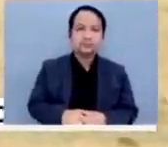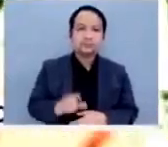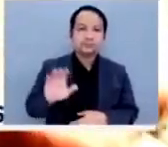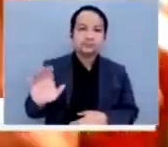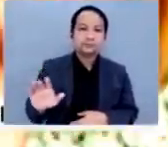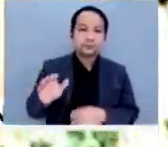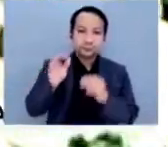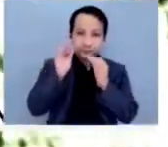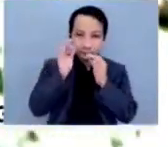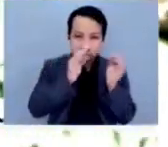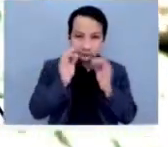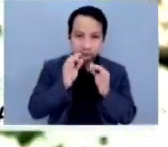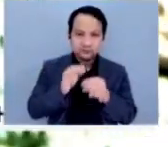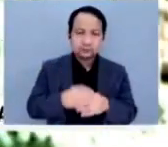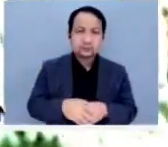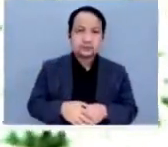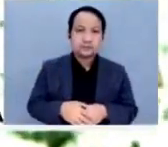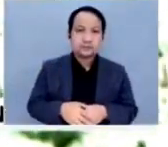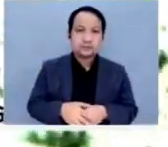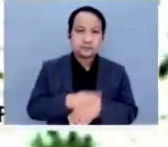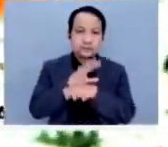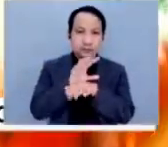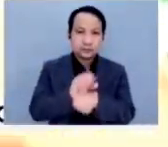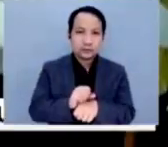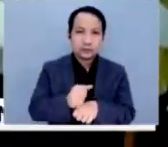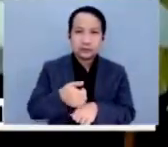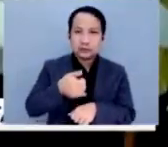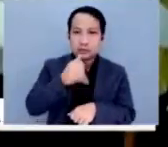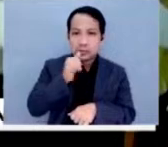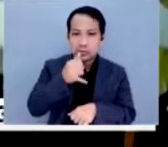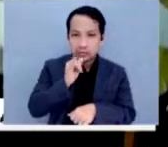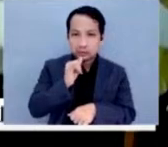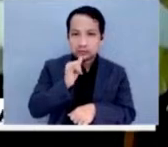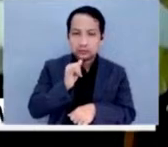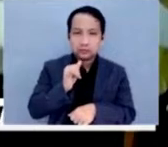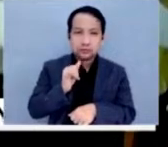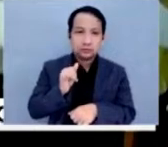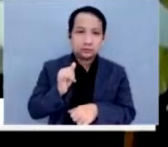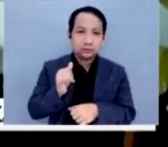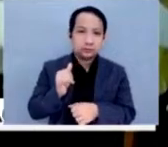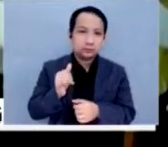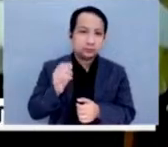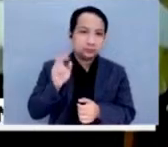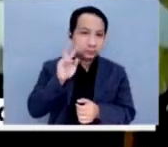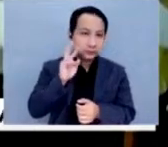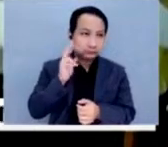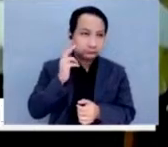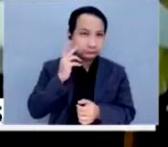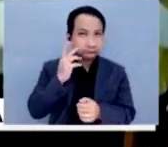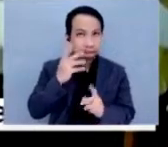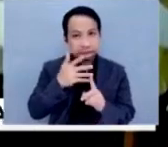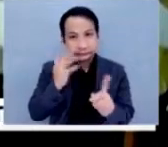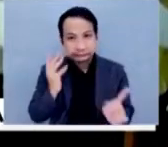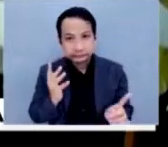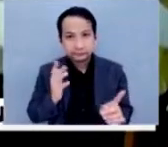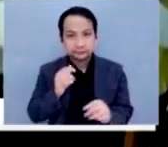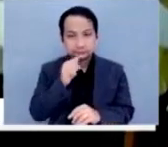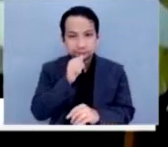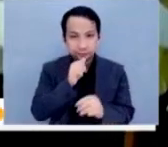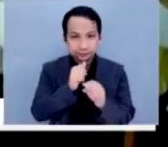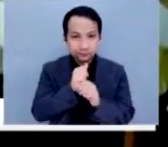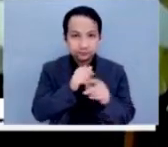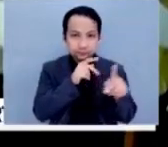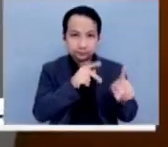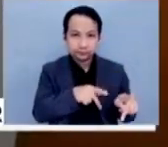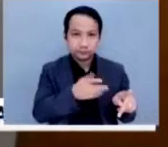addiction, habitual alcoholism, homosexuality or lesbianism na taglay na ng isang panig nung kayo